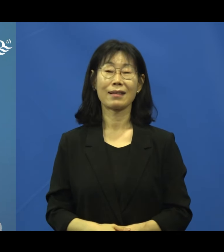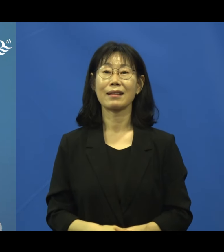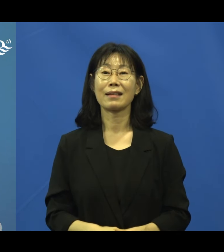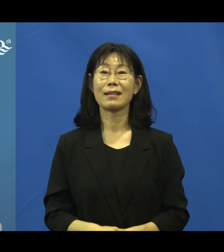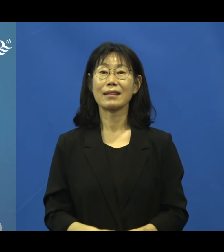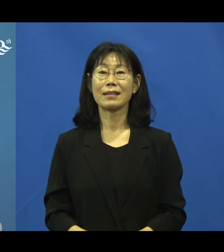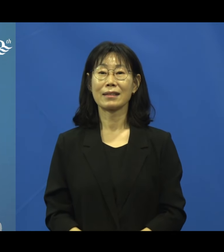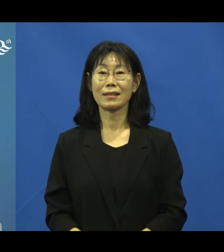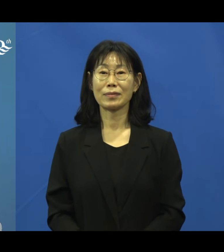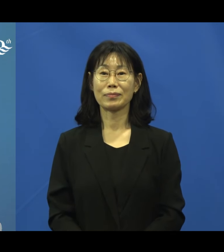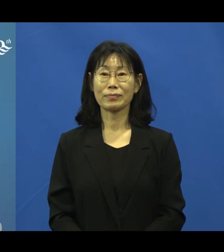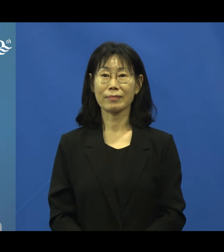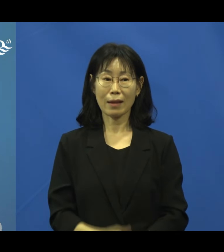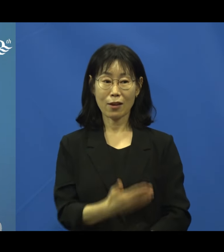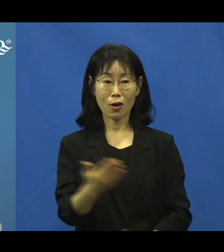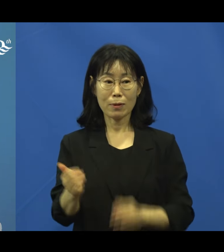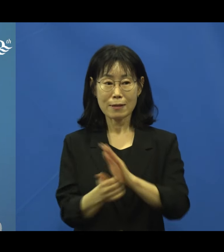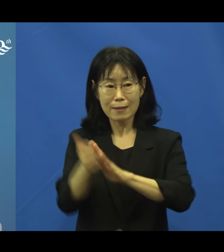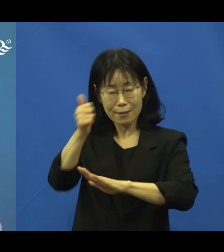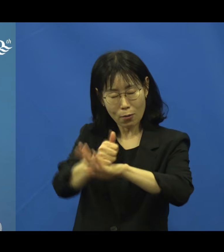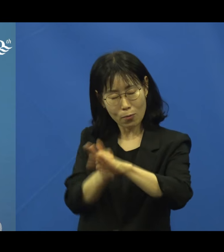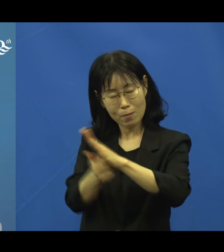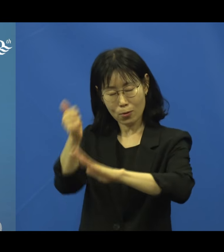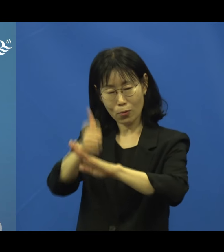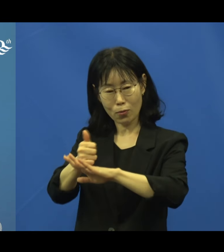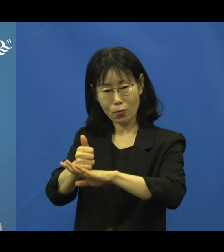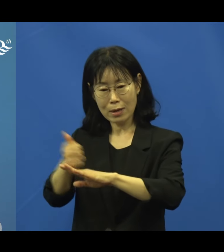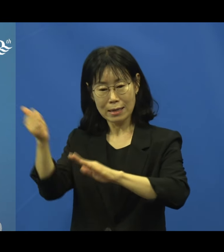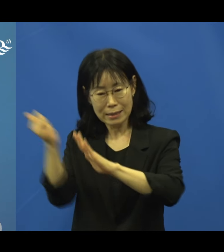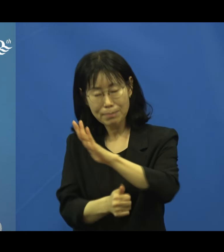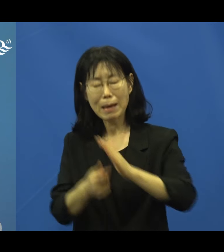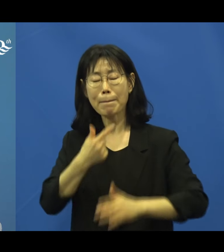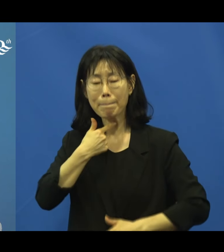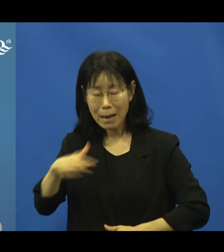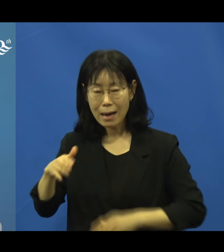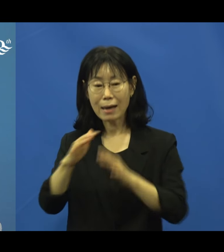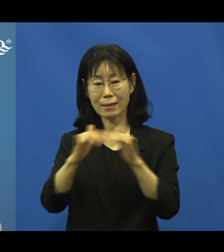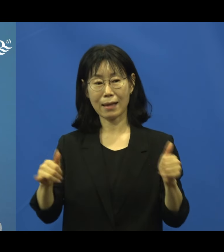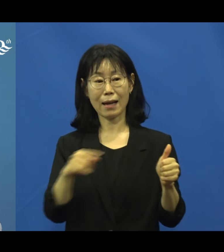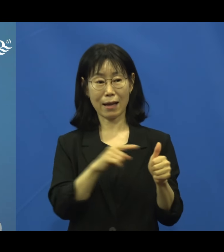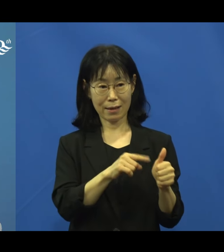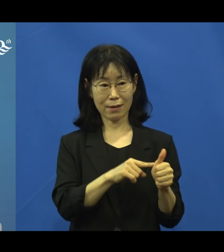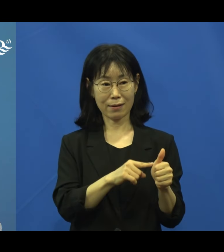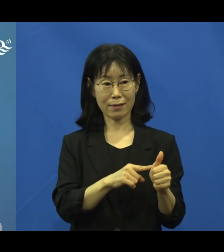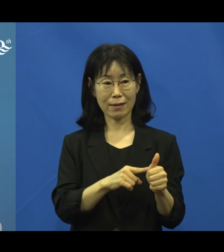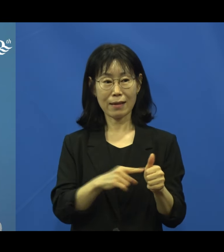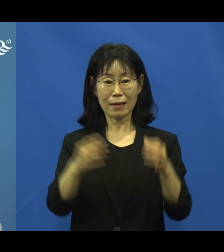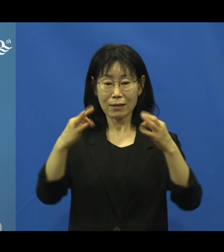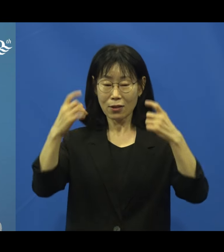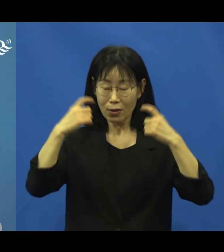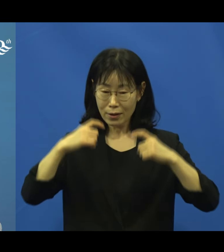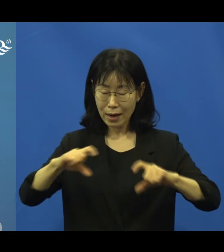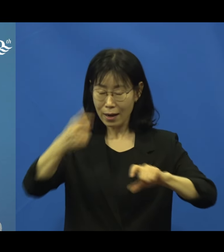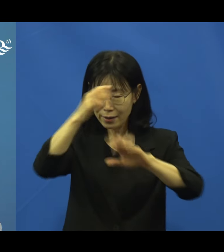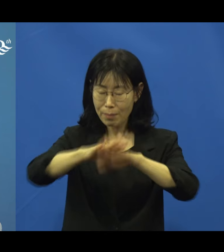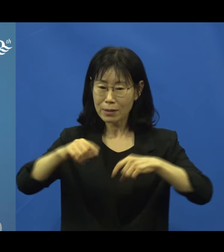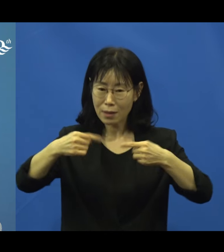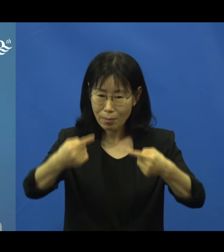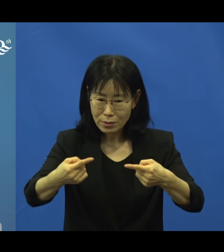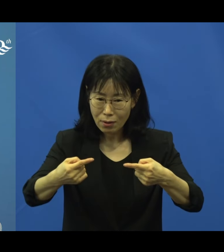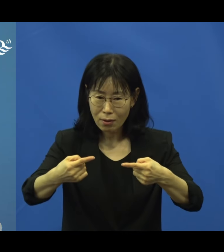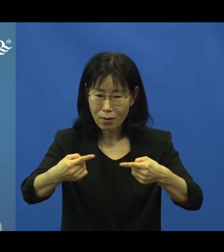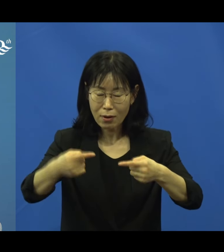여러분 그런 성공만 한 사람은 이런 철학에 다니는 사람을 경멸할 거예요. 아이고 오죽